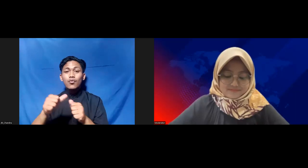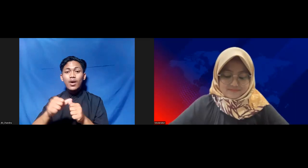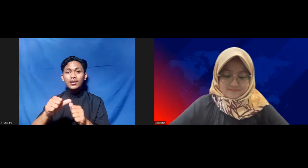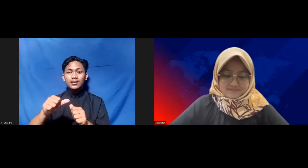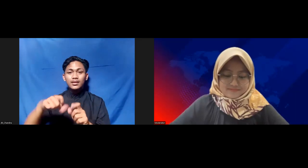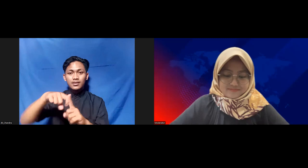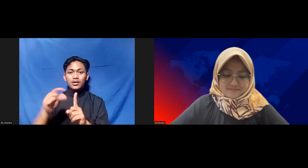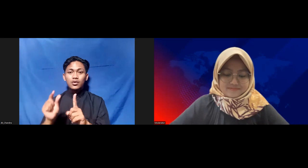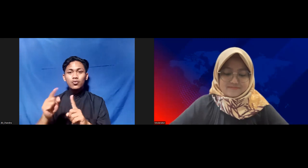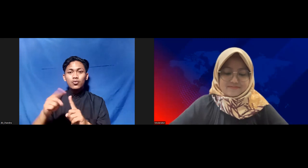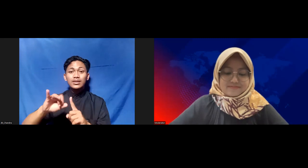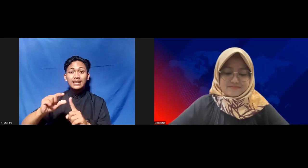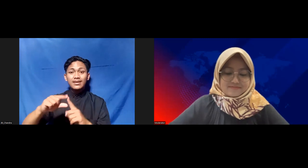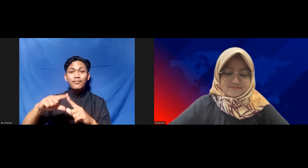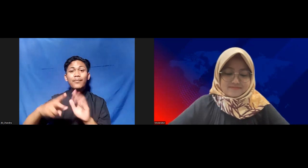ya